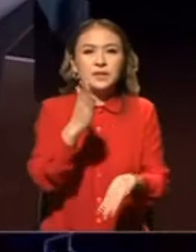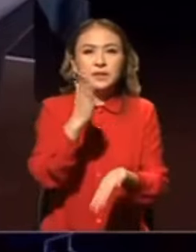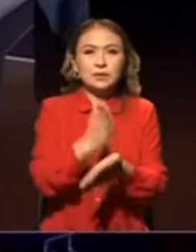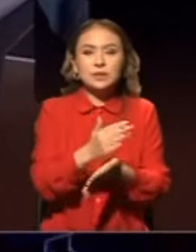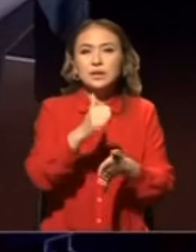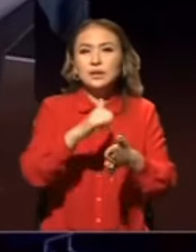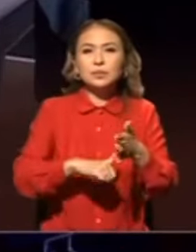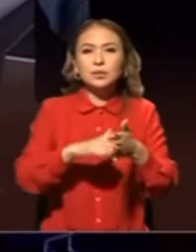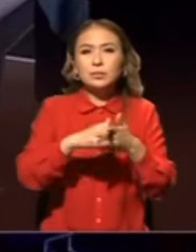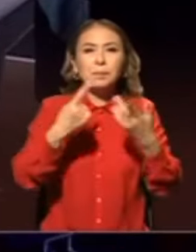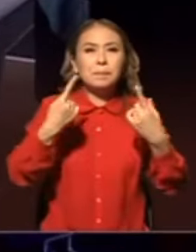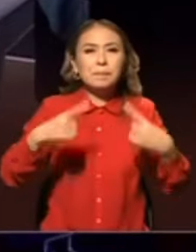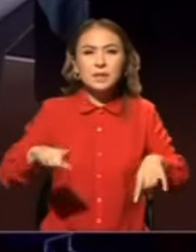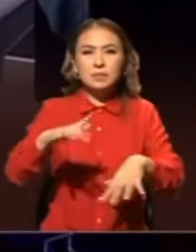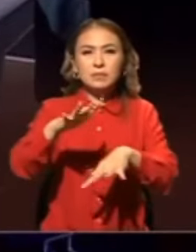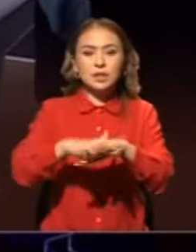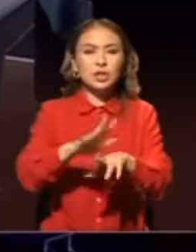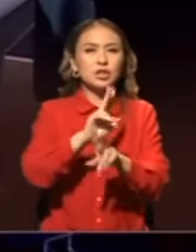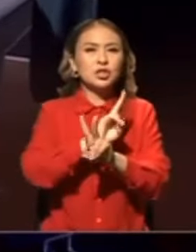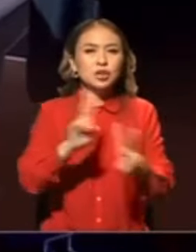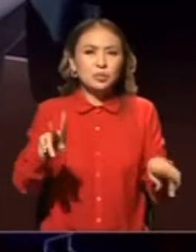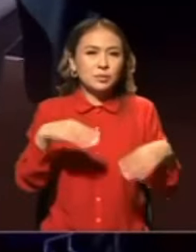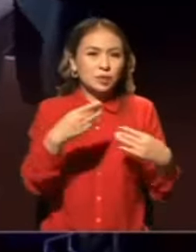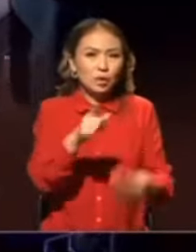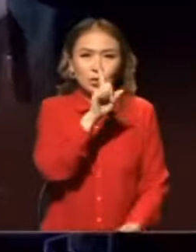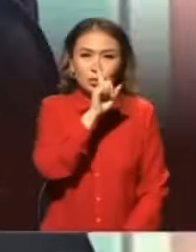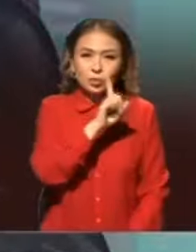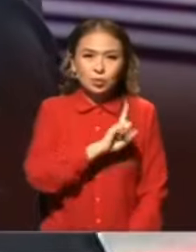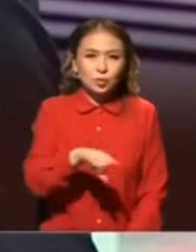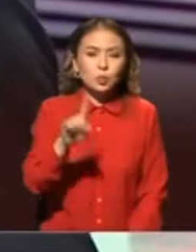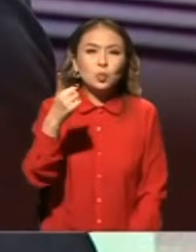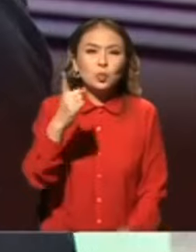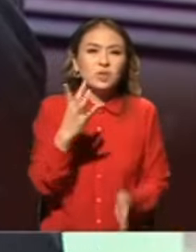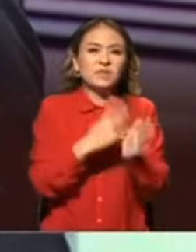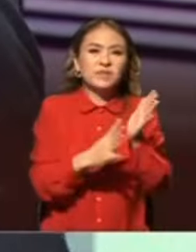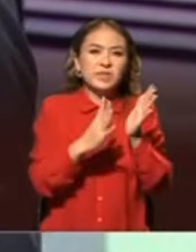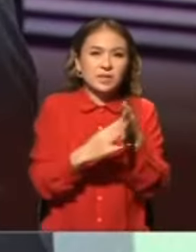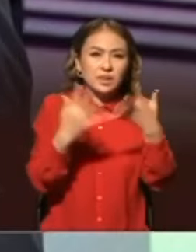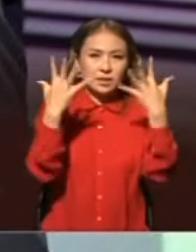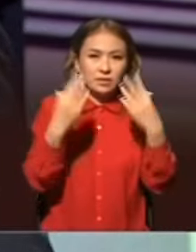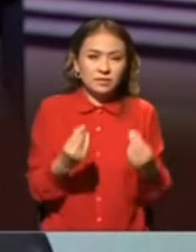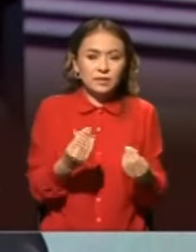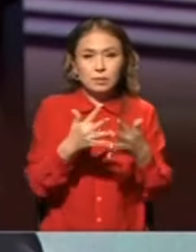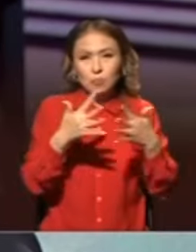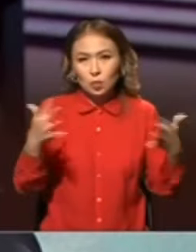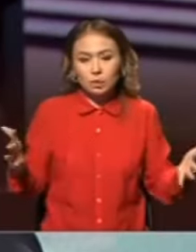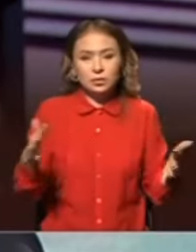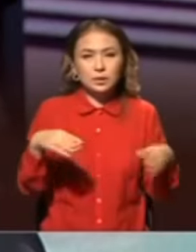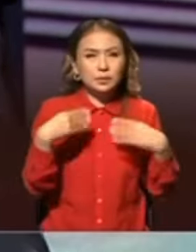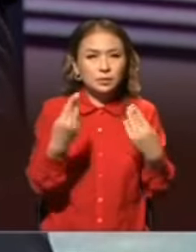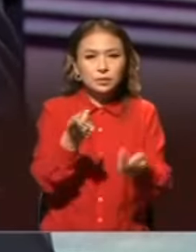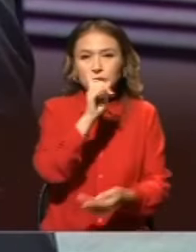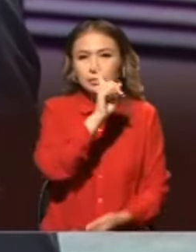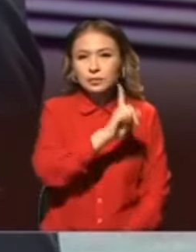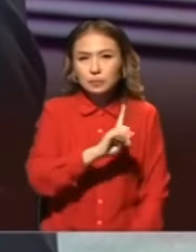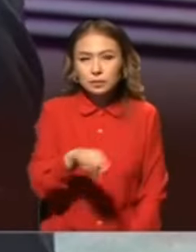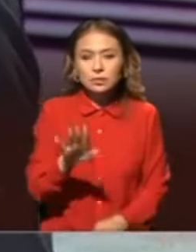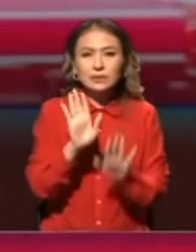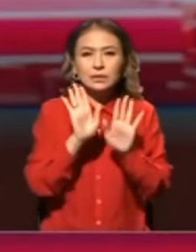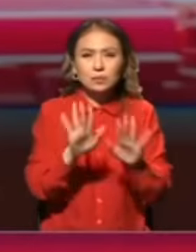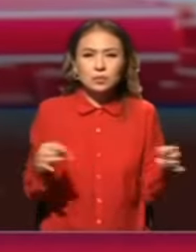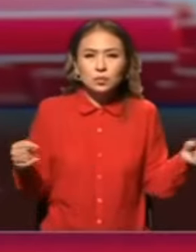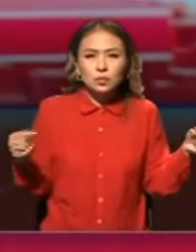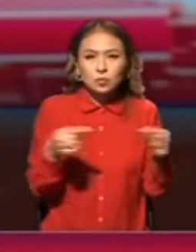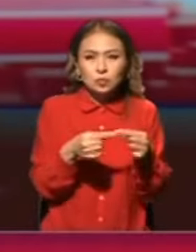оған басқа банк ешкім несие бермейді. Неге десеңіз, 90 күннен артық ол ешқандай төлемеген несиені жабуға. Тек қана